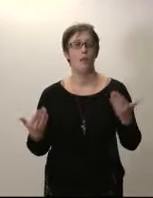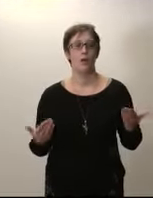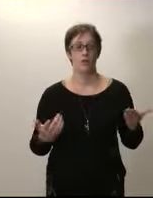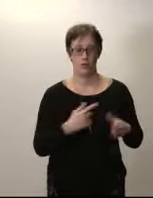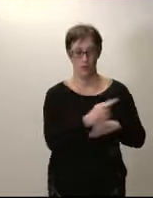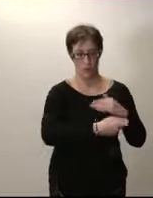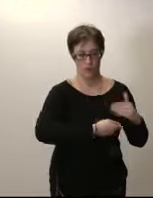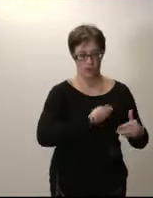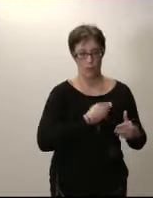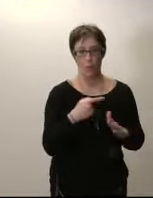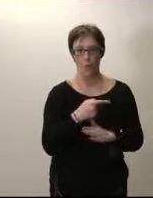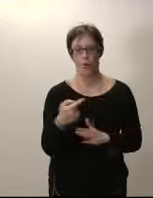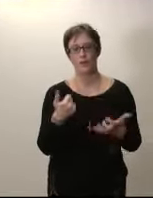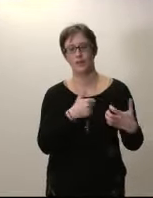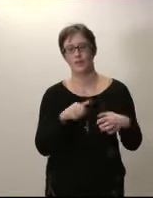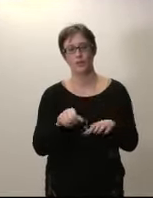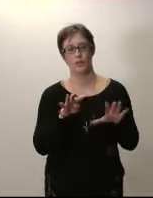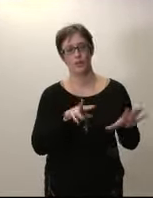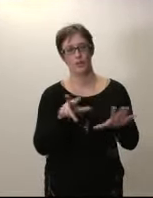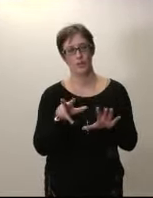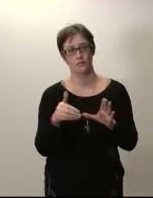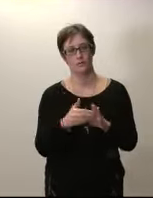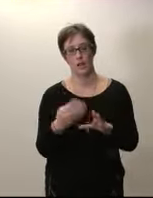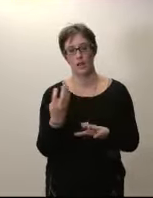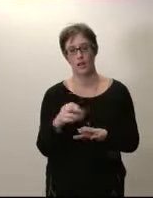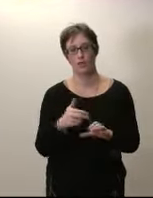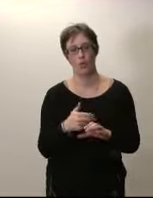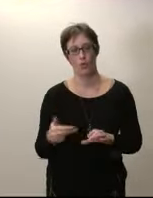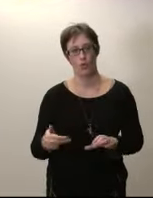moins 693 400 euros. Attendez, j'ai pas fini.